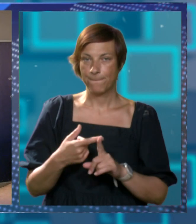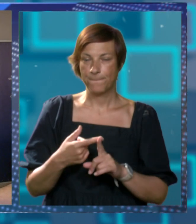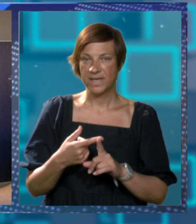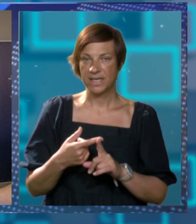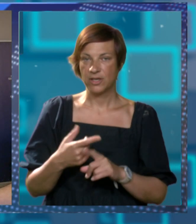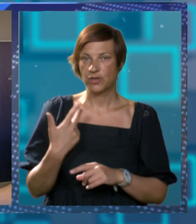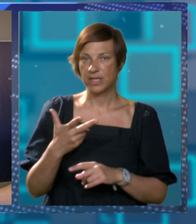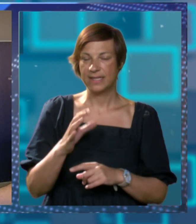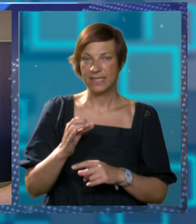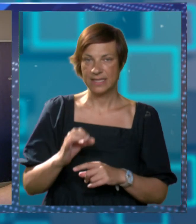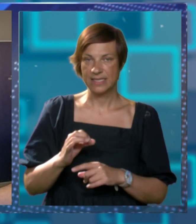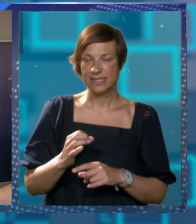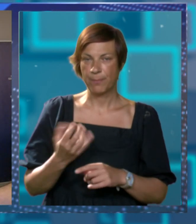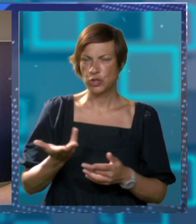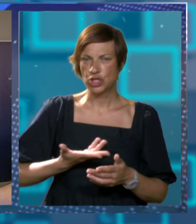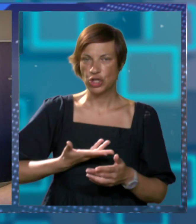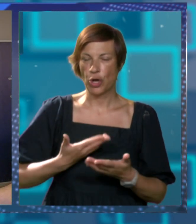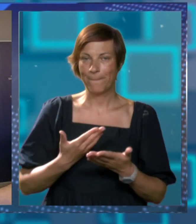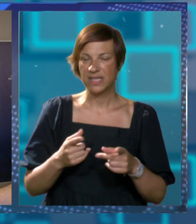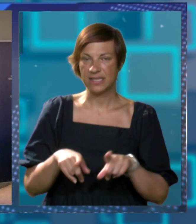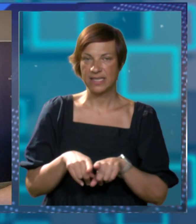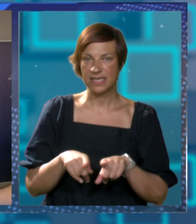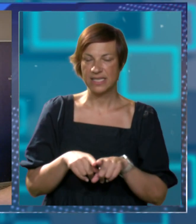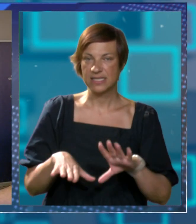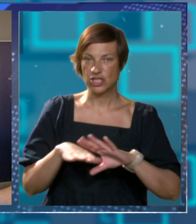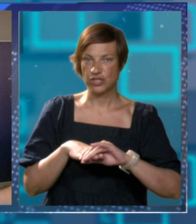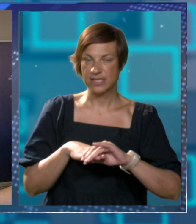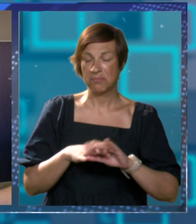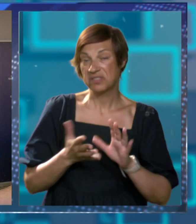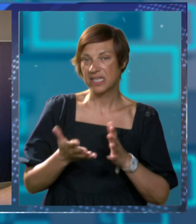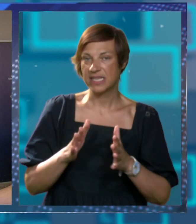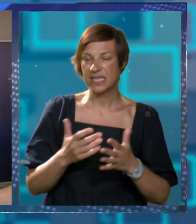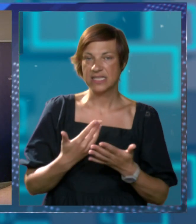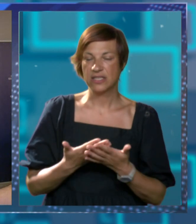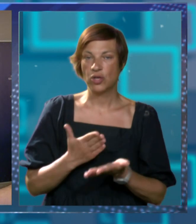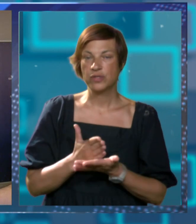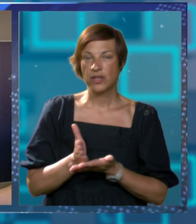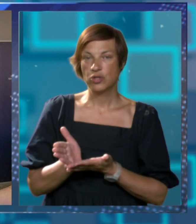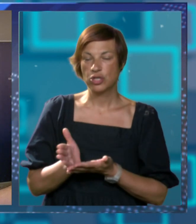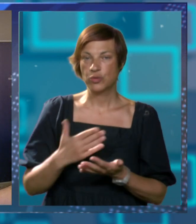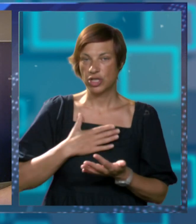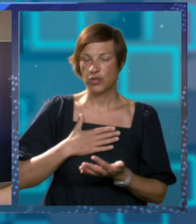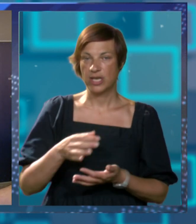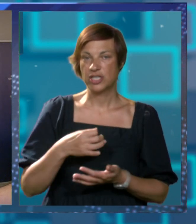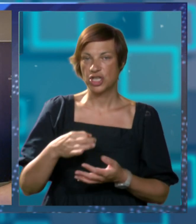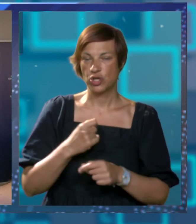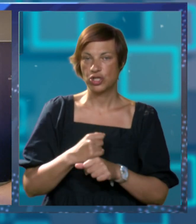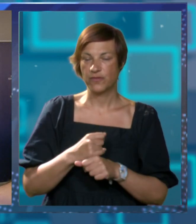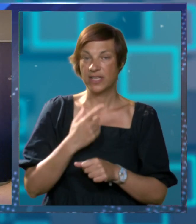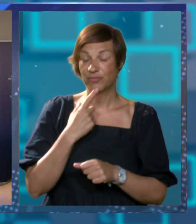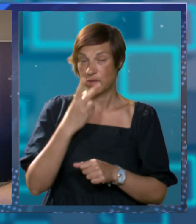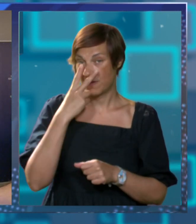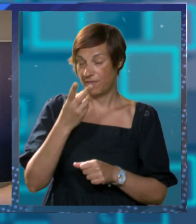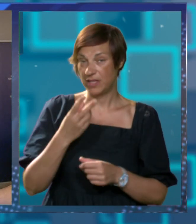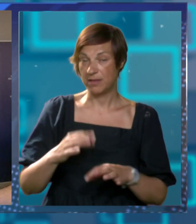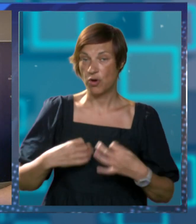prihoda 30%, dobiti također zaposlenih, slično. Znači, u svakom slučaju to je naša osnovna djelatnost koja,